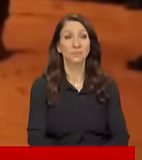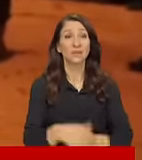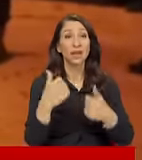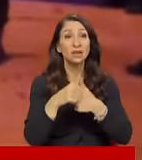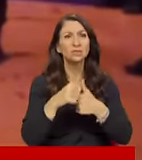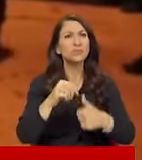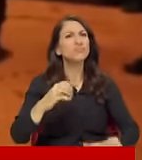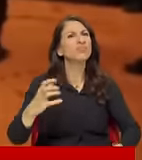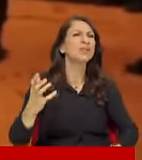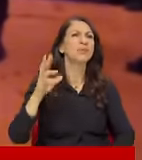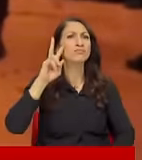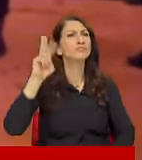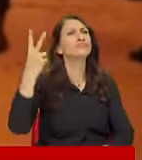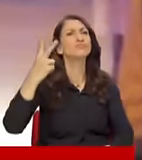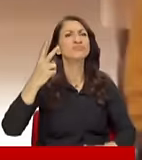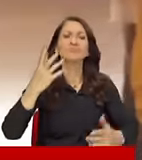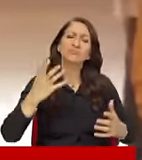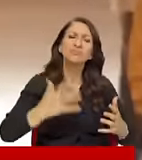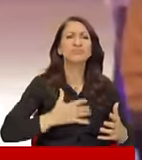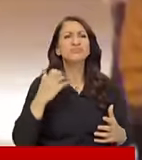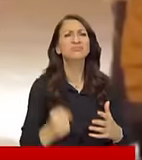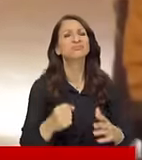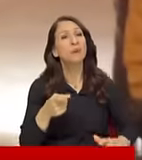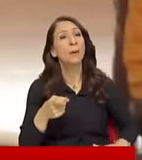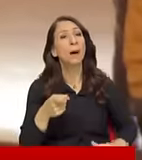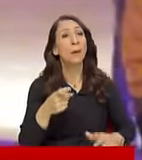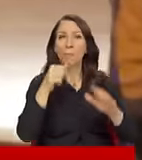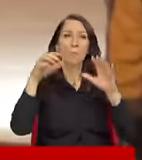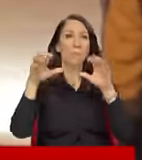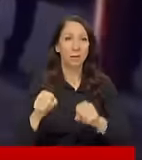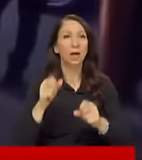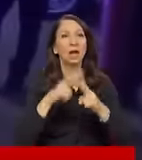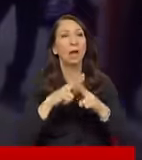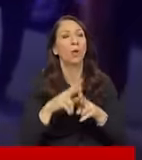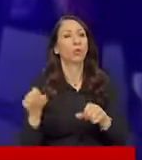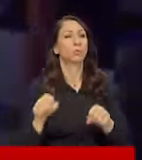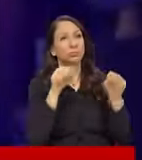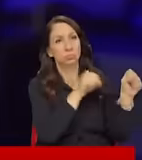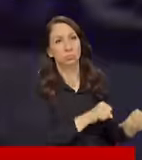Eşinin gözünü kırpmadan katleden, 4 çocuğunu annesiz bırakan cani yakalanarak karakola götürüldü.